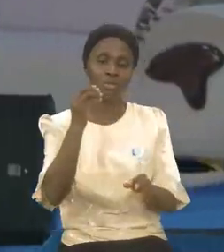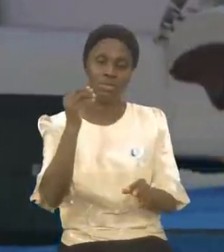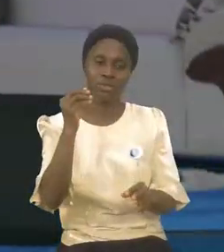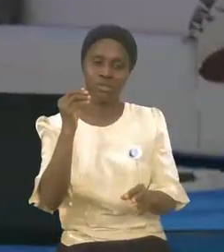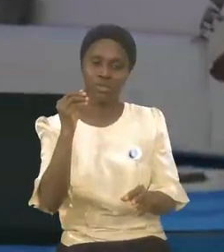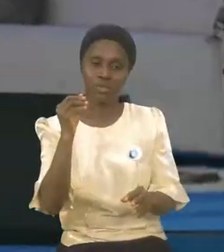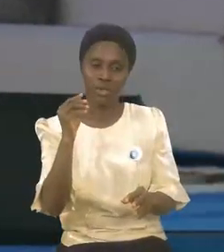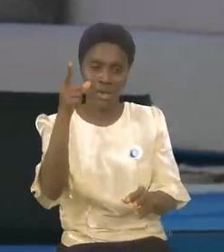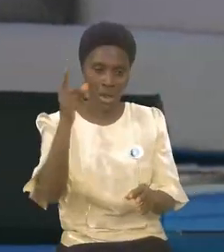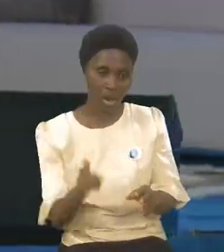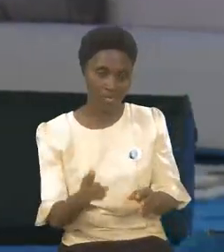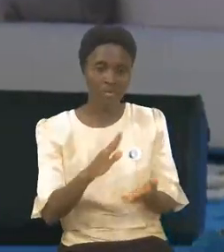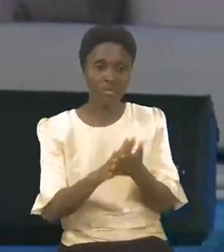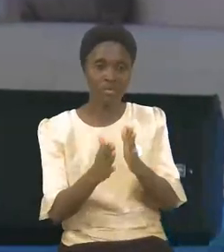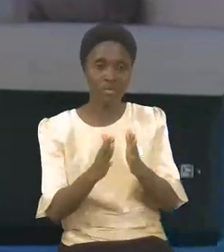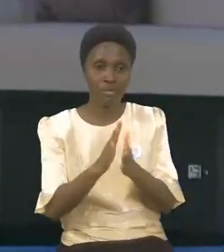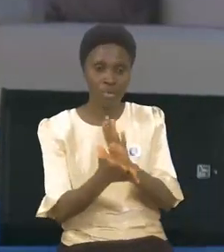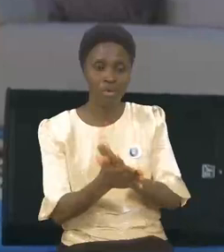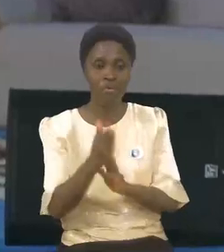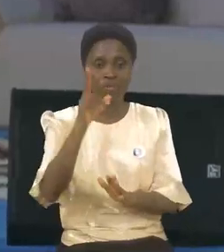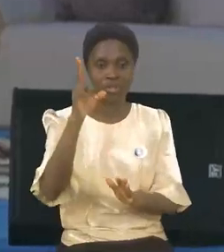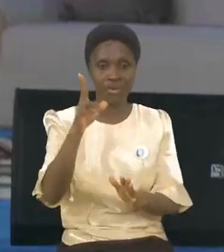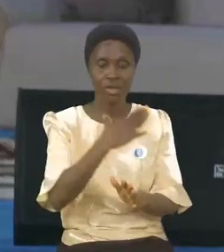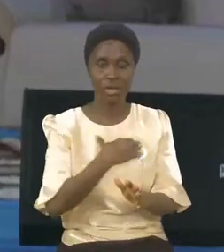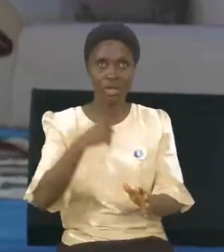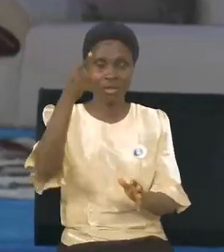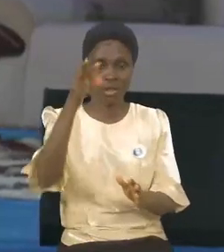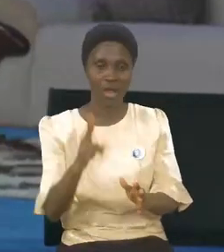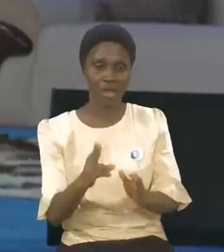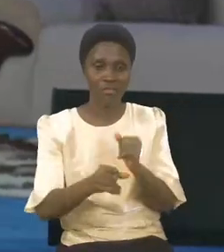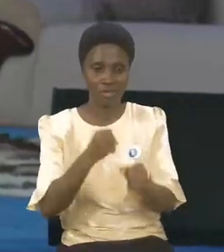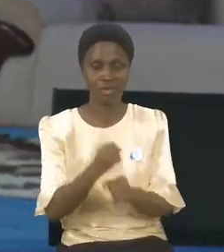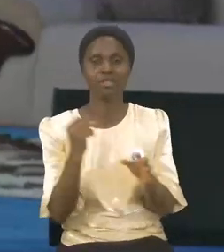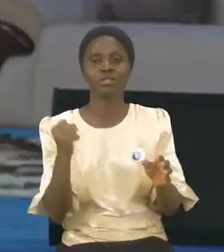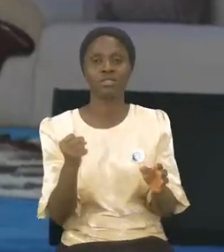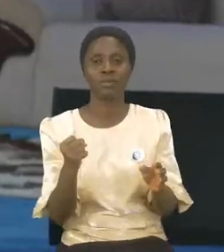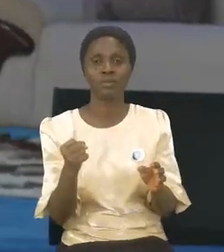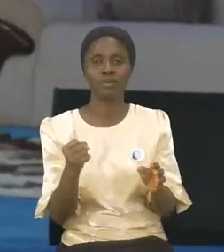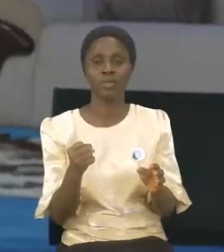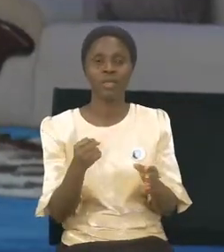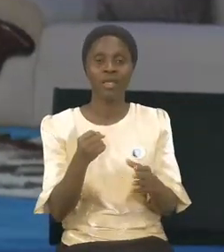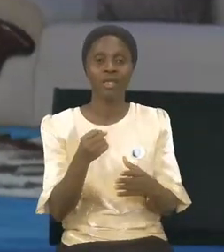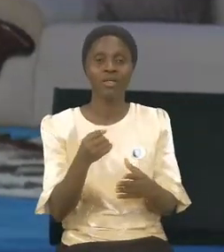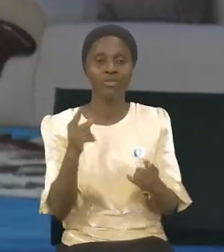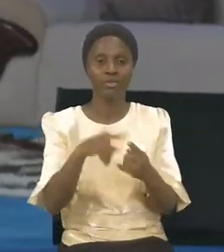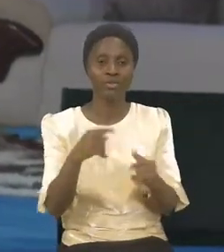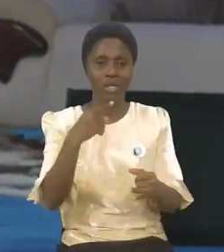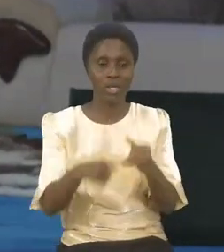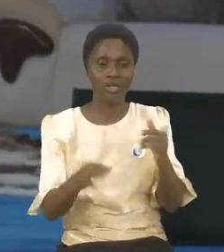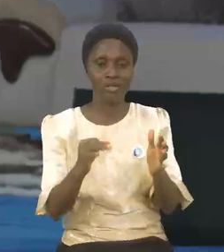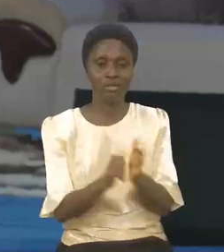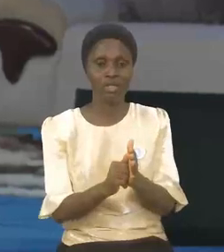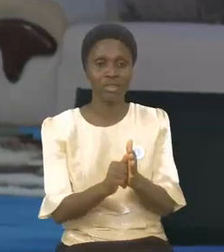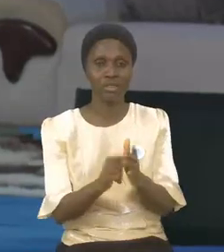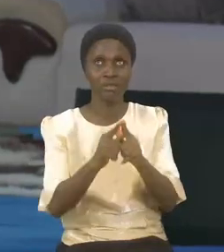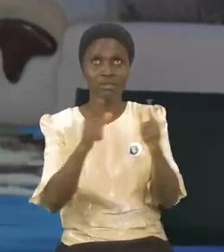6 mois, c'est 3 ans et demi. Au milieu de 3 ans et demi de la grande